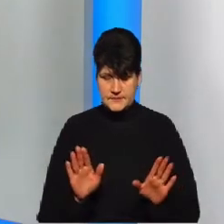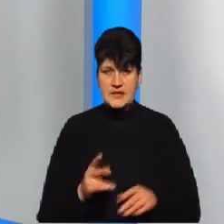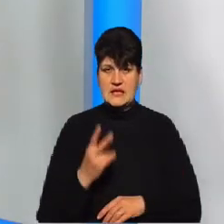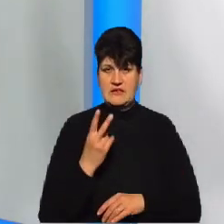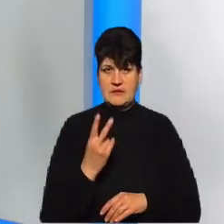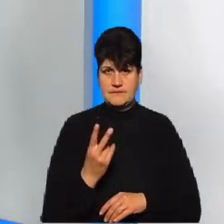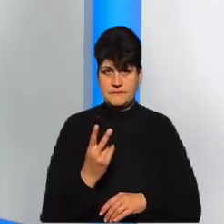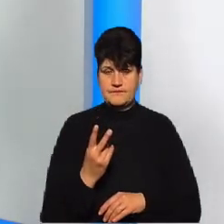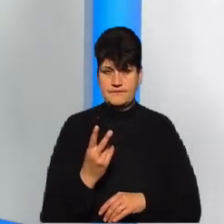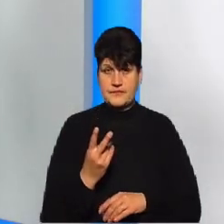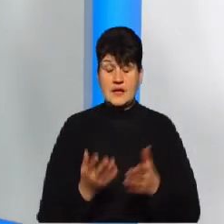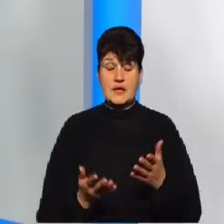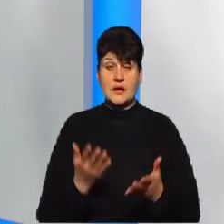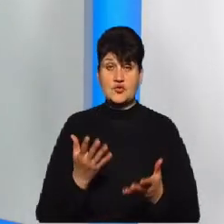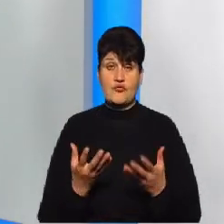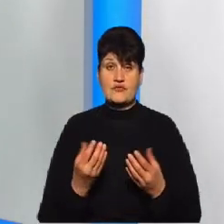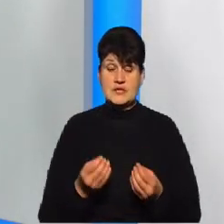уже якщо ми беремо,